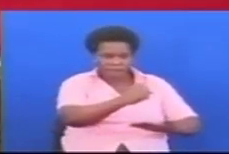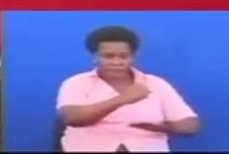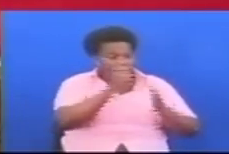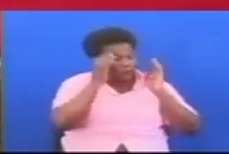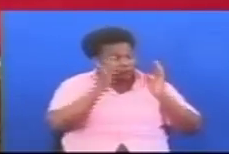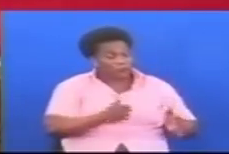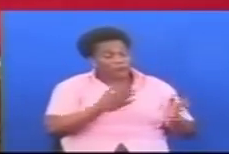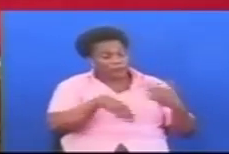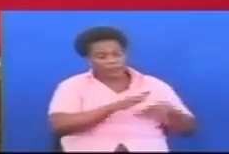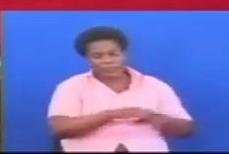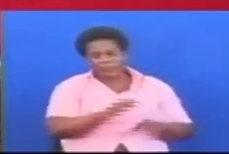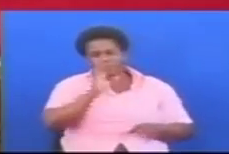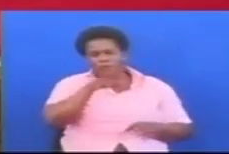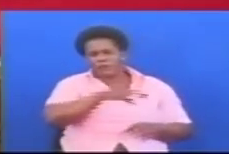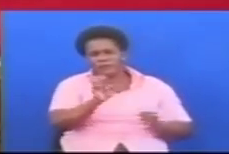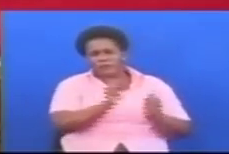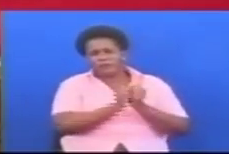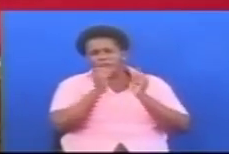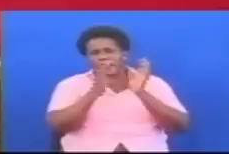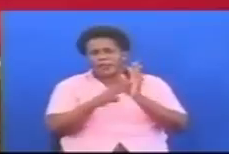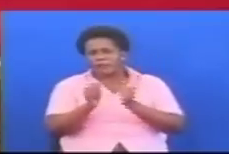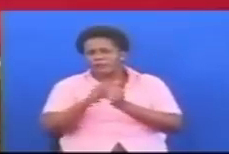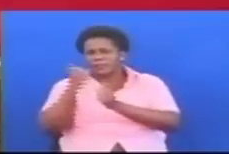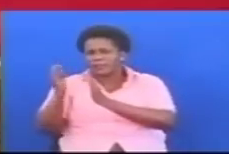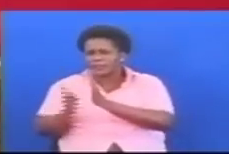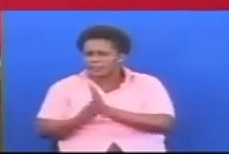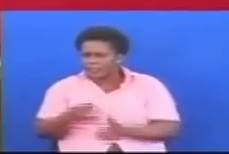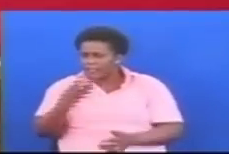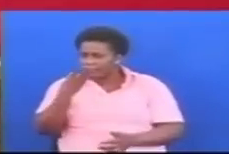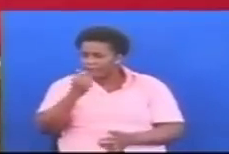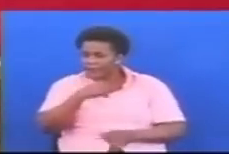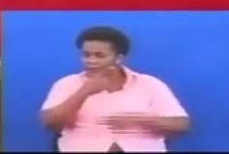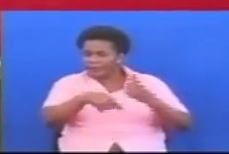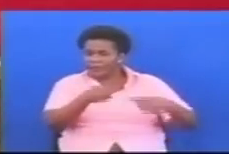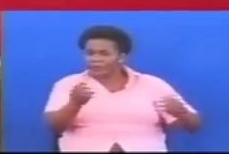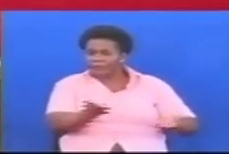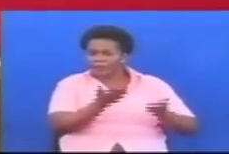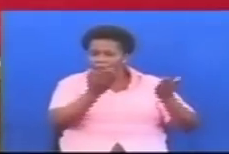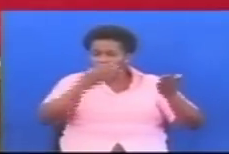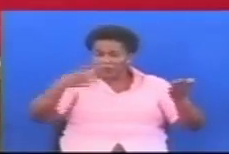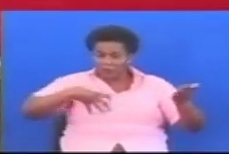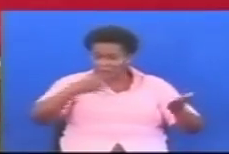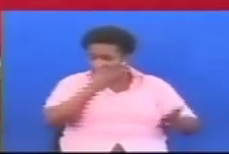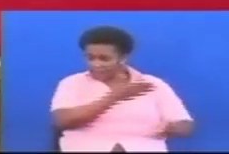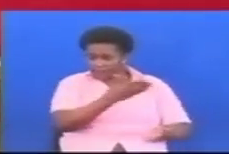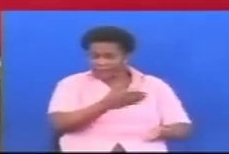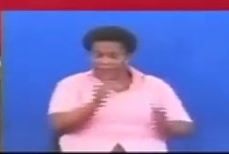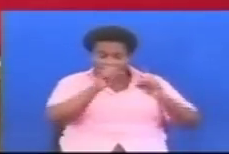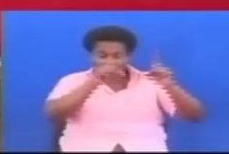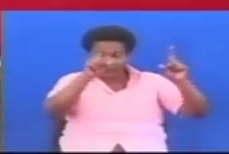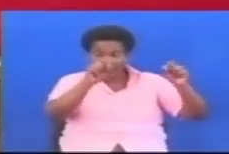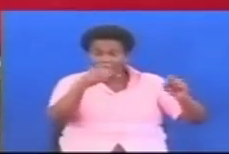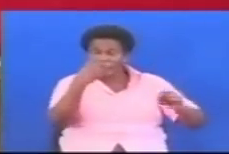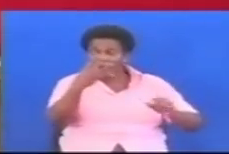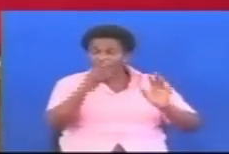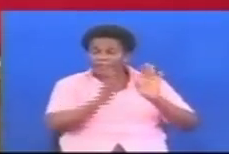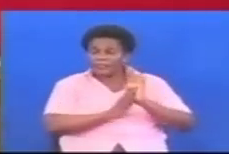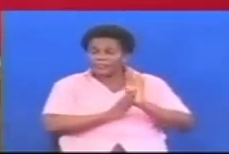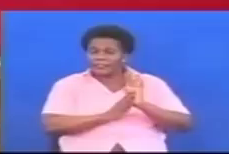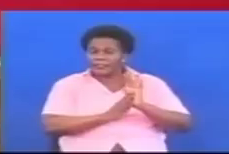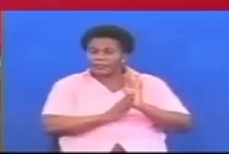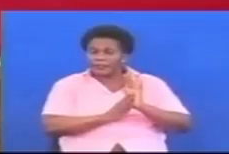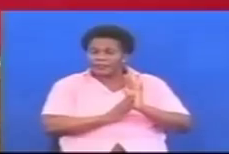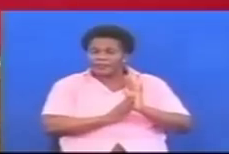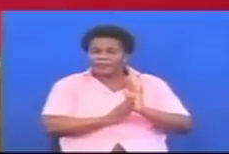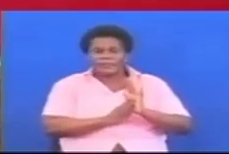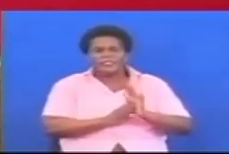fedha 2018-19 fedha za miradi ya maendeleo kwa Wizara ya Maji fungu namba 49 zilitolewa sawa